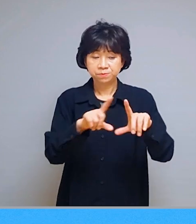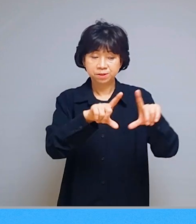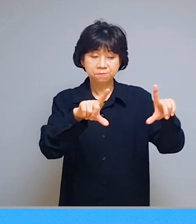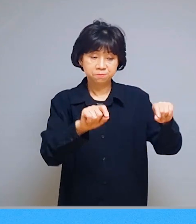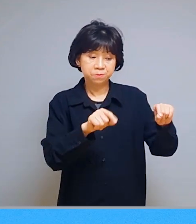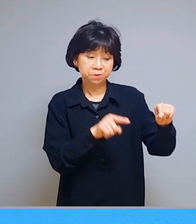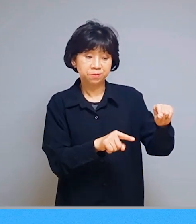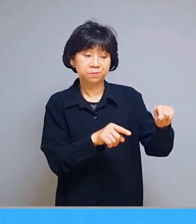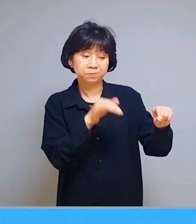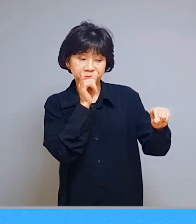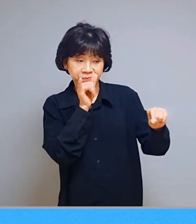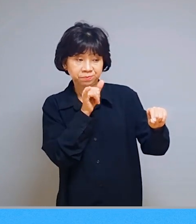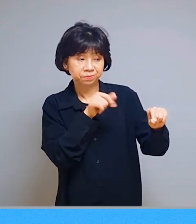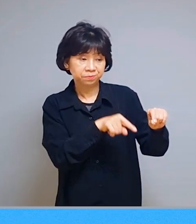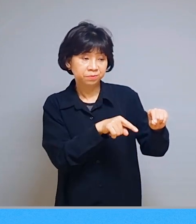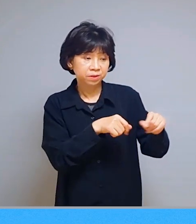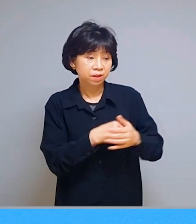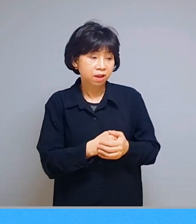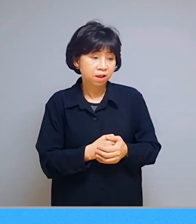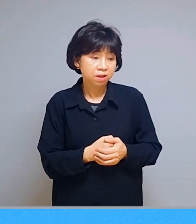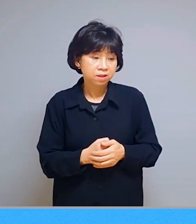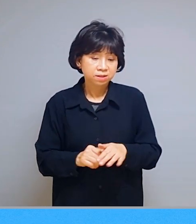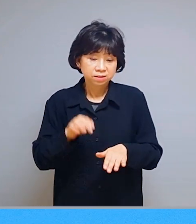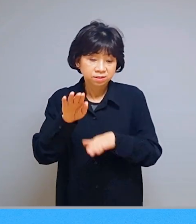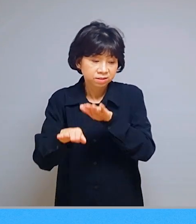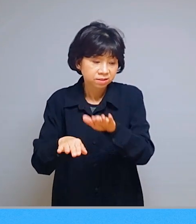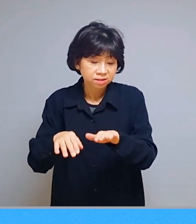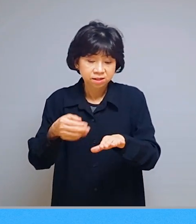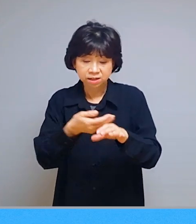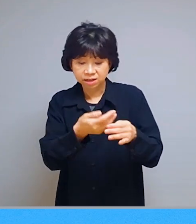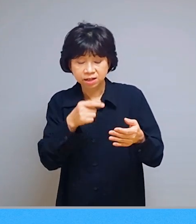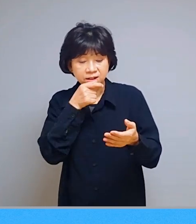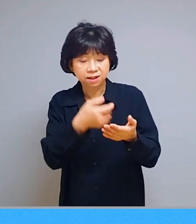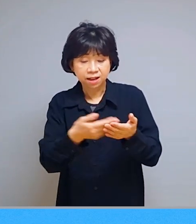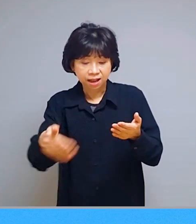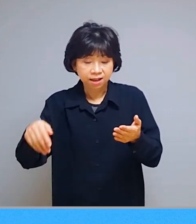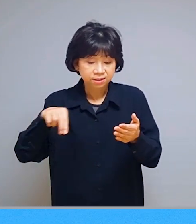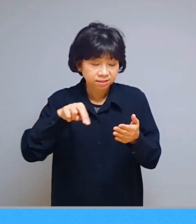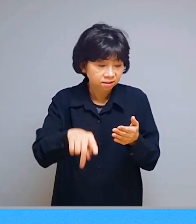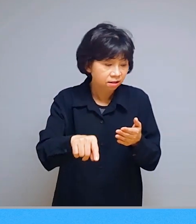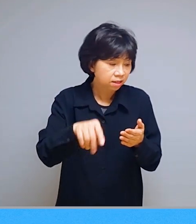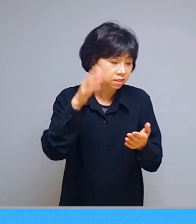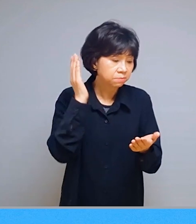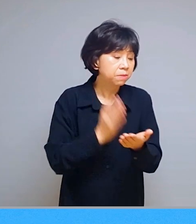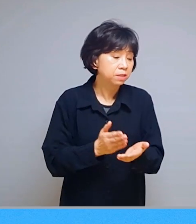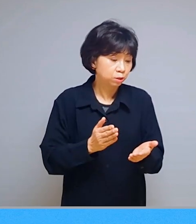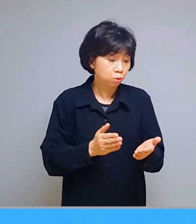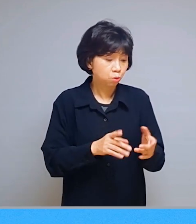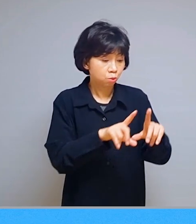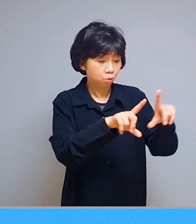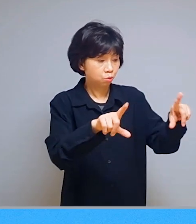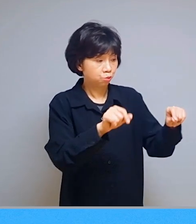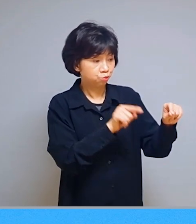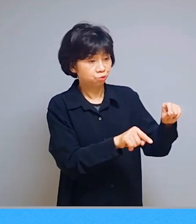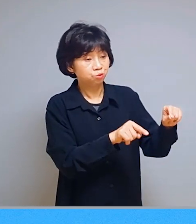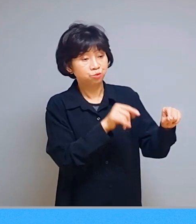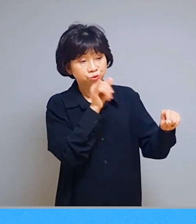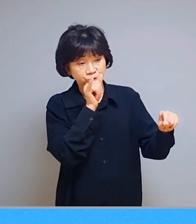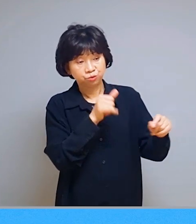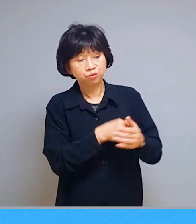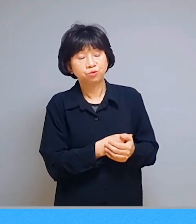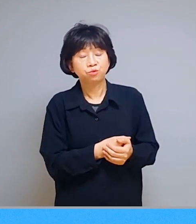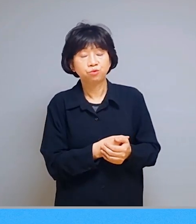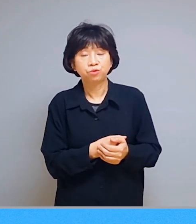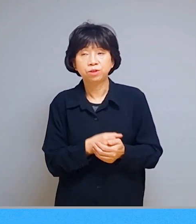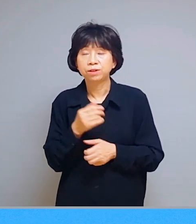경고 표지판이에요. 절대로 강에 들어가지 마시오 적혀 있습니다. 이 신자가 이 강을 건너가고 싶은 거죠. 하나님